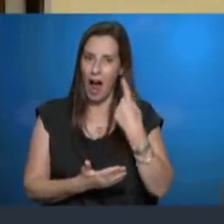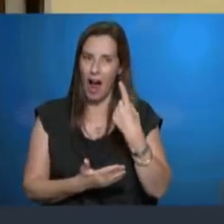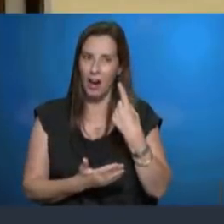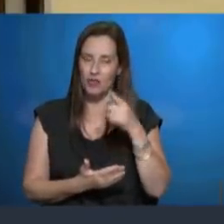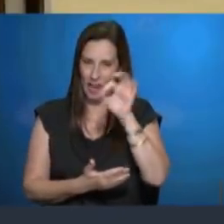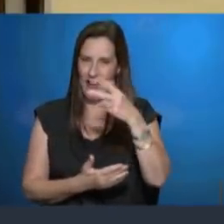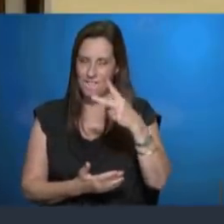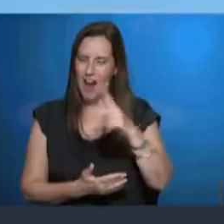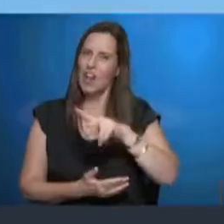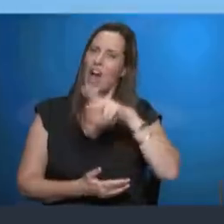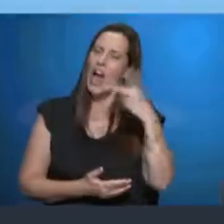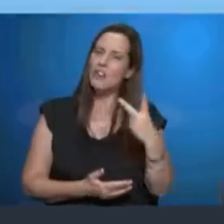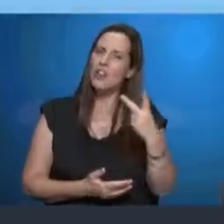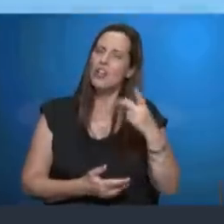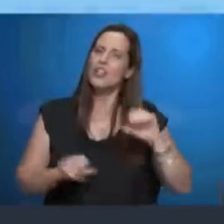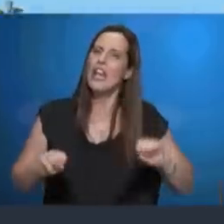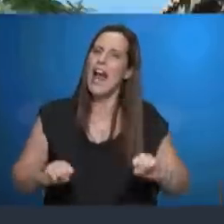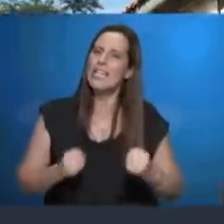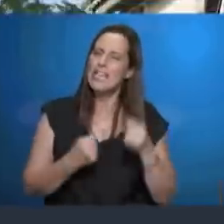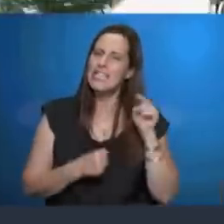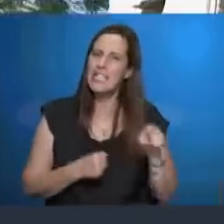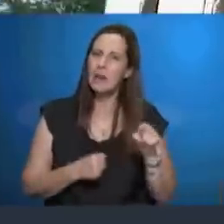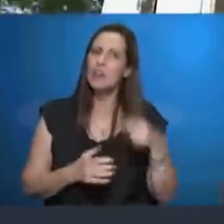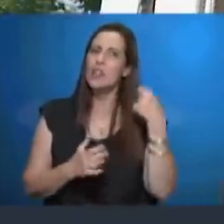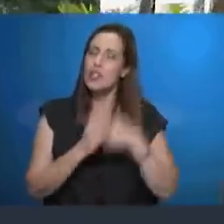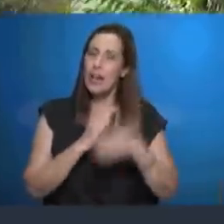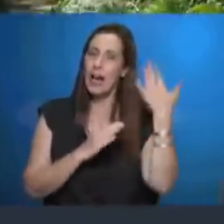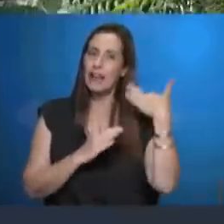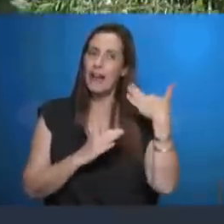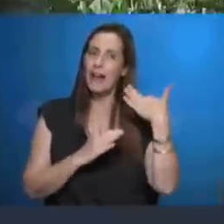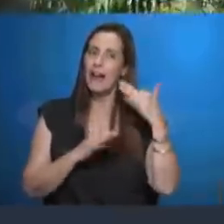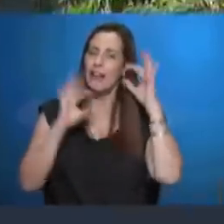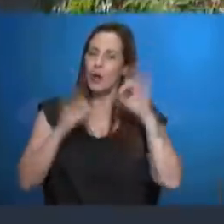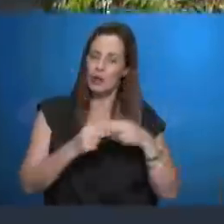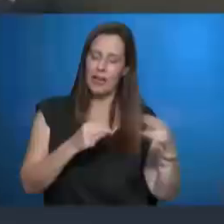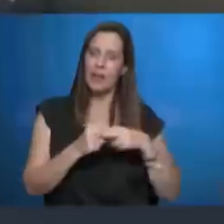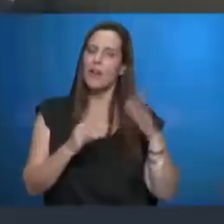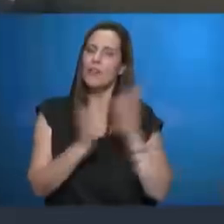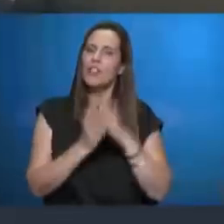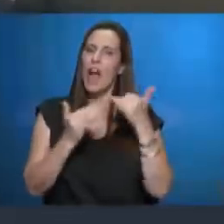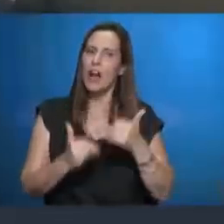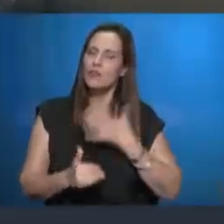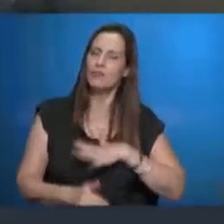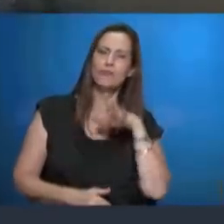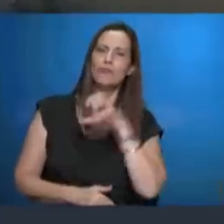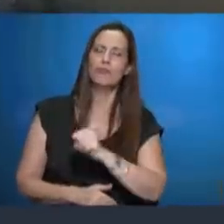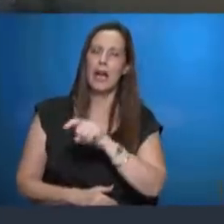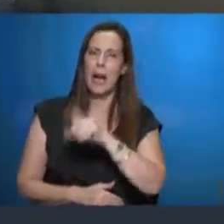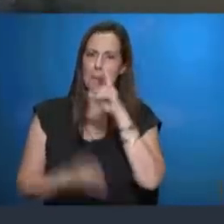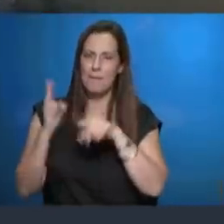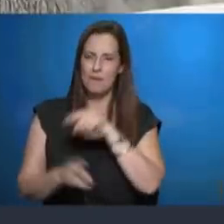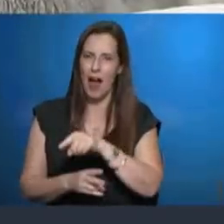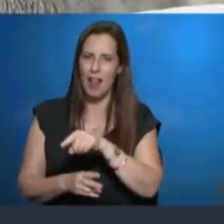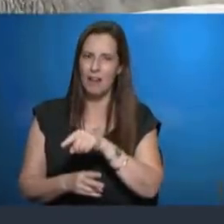פלח והשנייה של היזם שלמה חקיקת שרכש לו מכבר את החנות השכנה וביקש כעת לשים את היד גם על המקום של